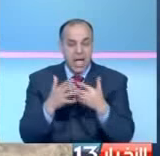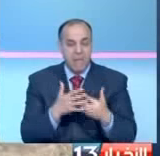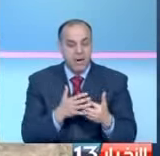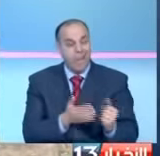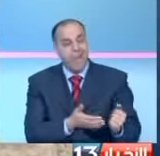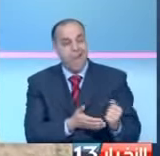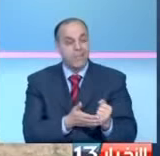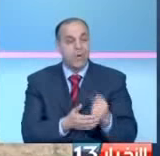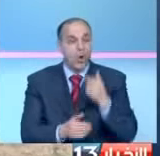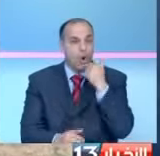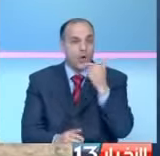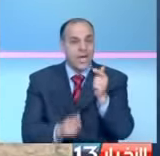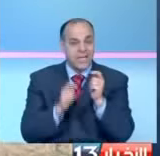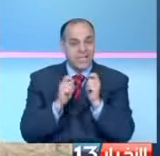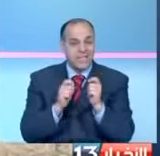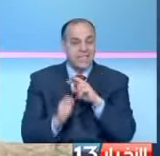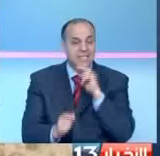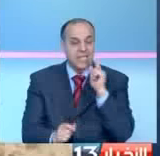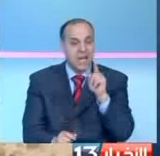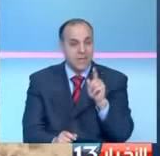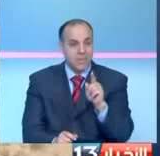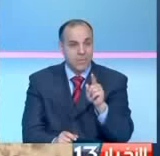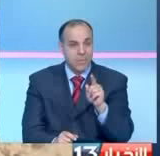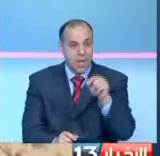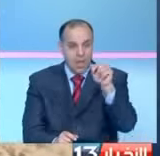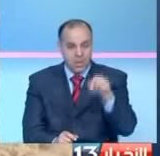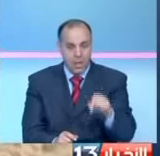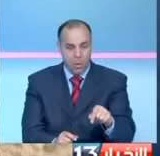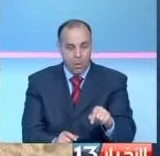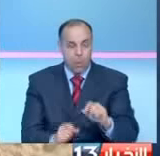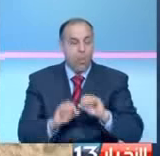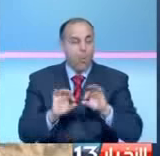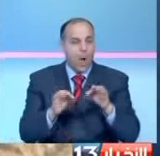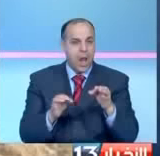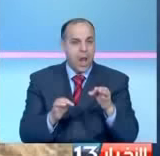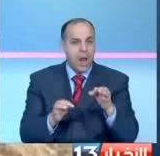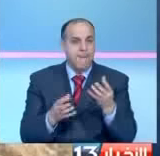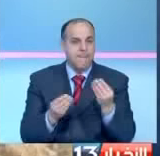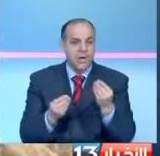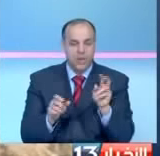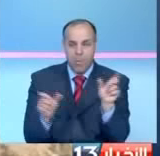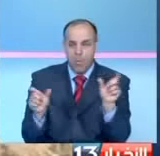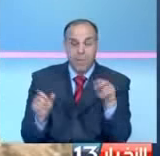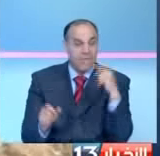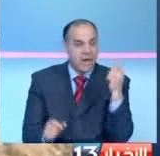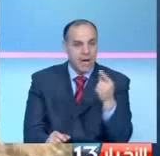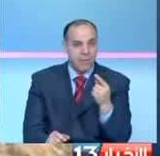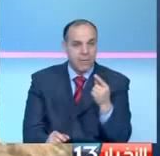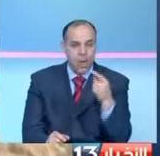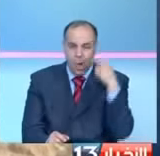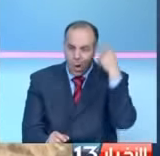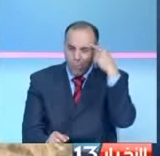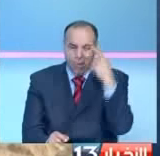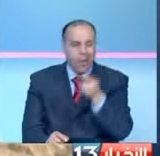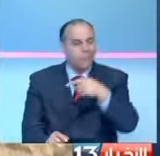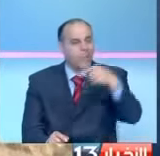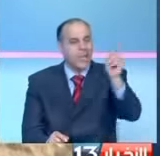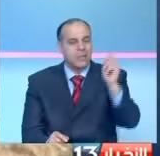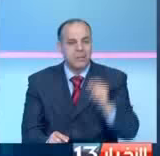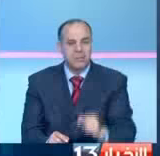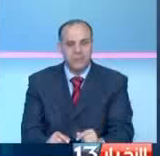دونالد ترامب للسياسة الإسرائيلية أصبح هذا الحل حسب العديد من المراقبين حلما بعيد